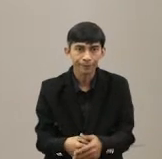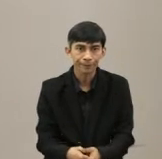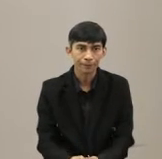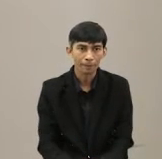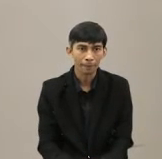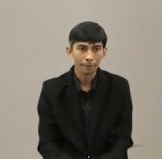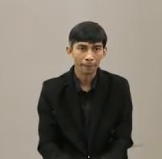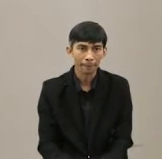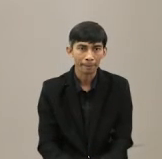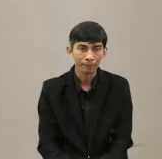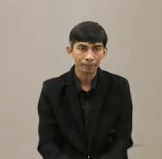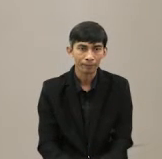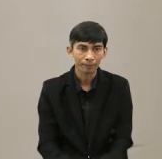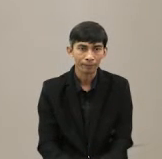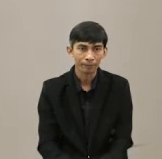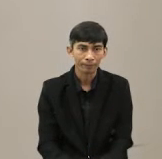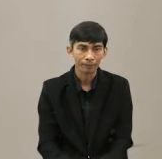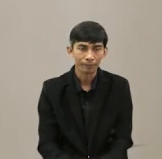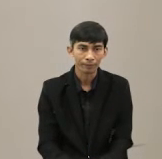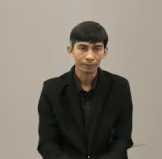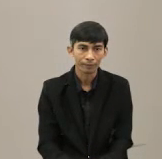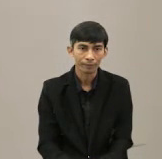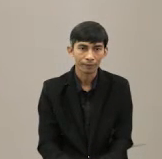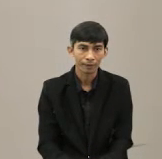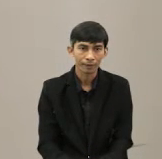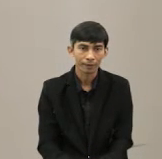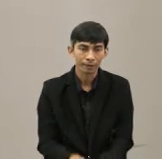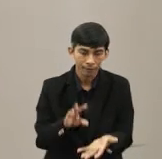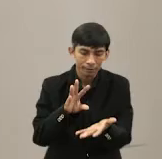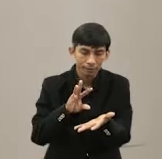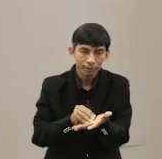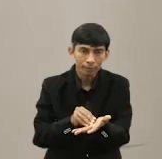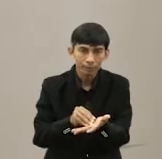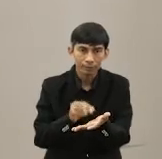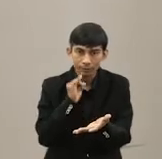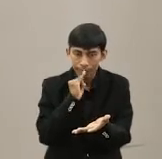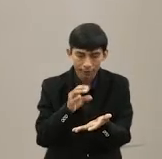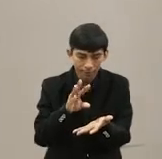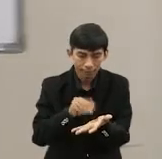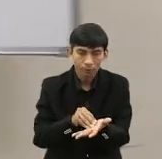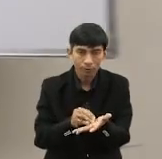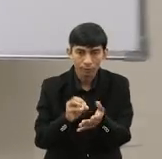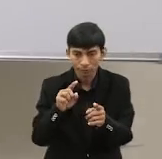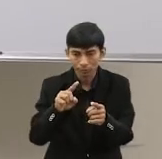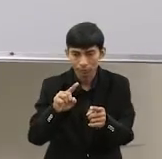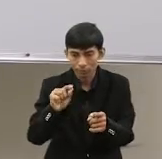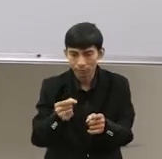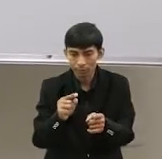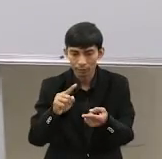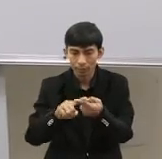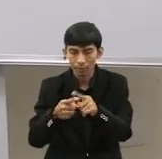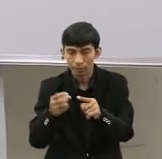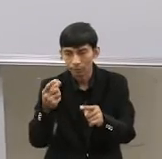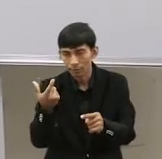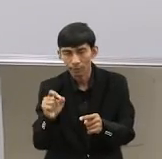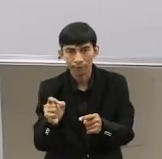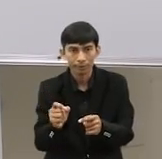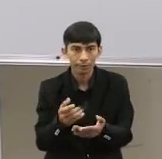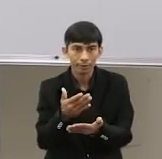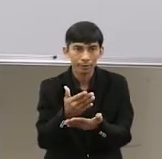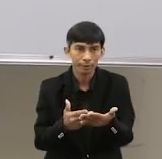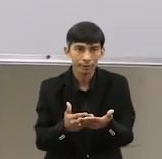phải nè cứu nè chấm nôn ấy chia chấm nôn tua sập hết hết đọp chất tua tì pì chia chấm nôn